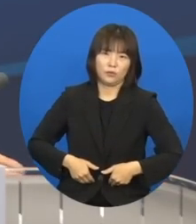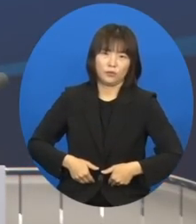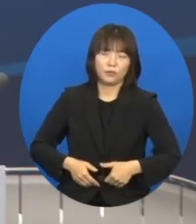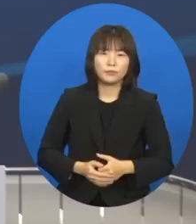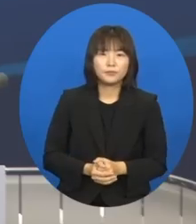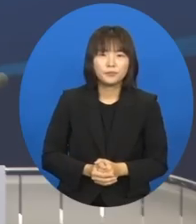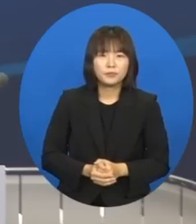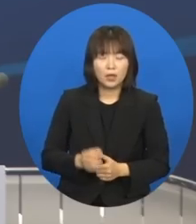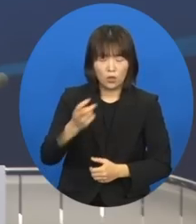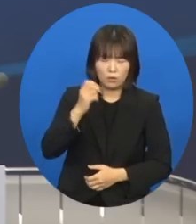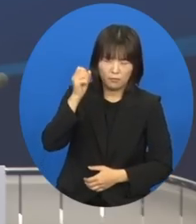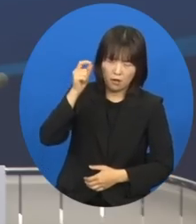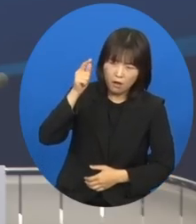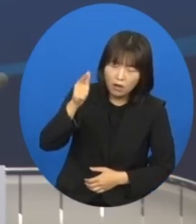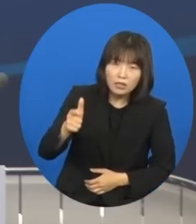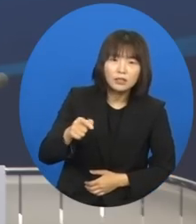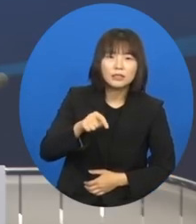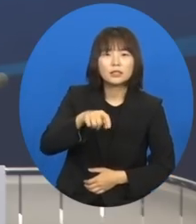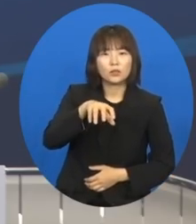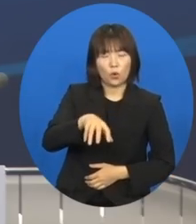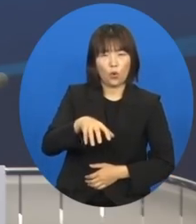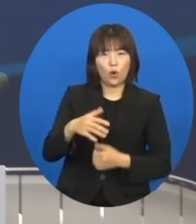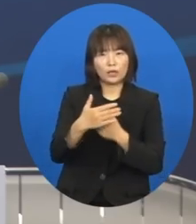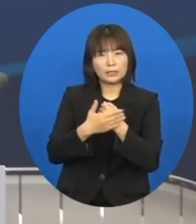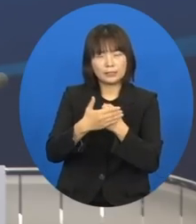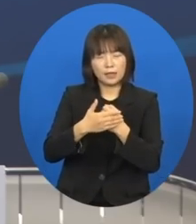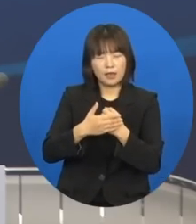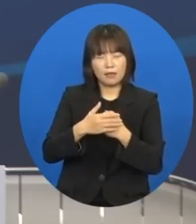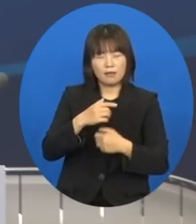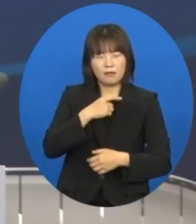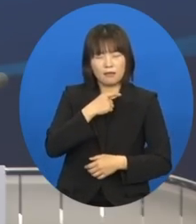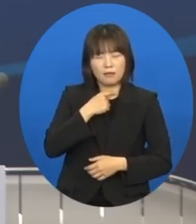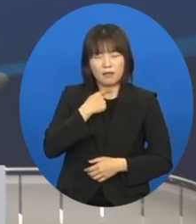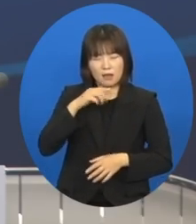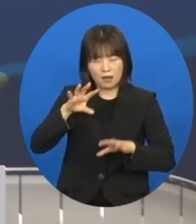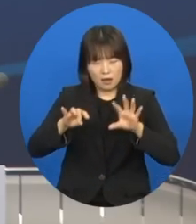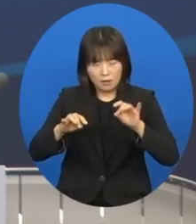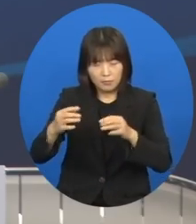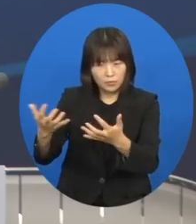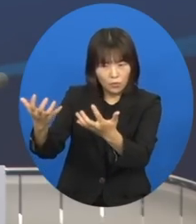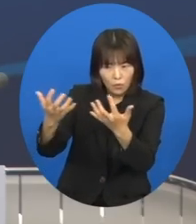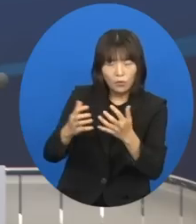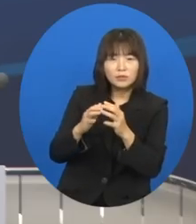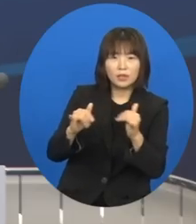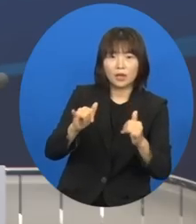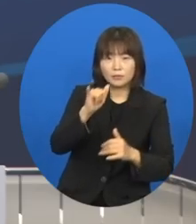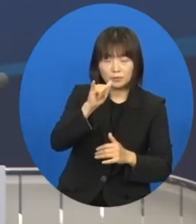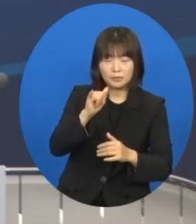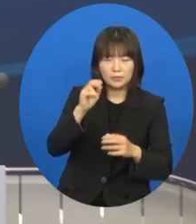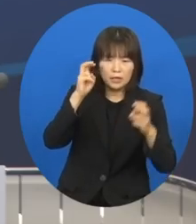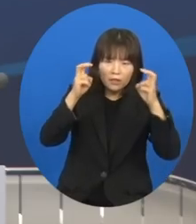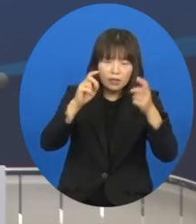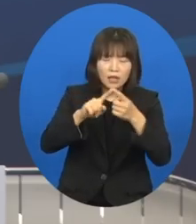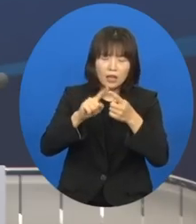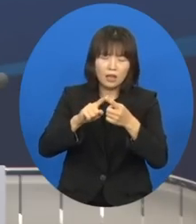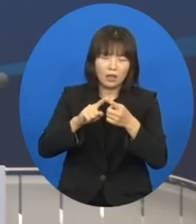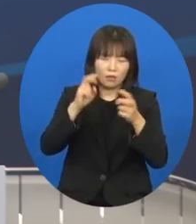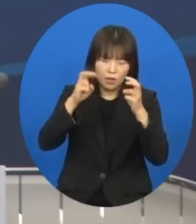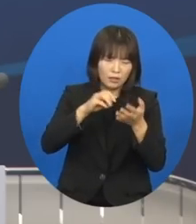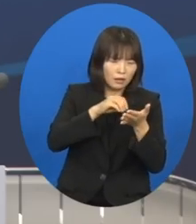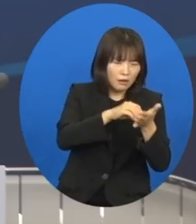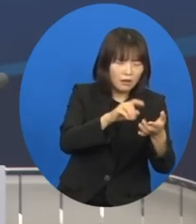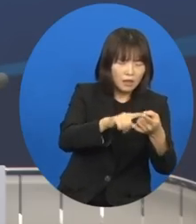저기 멀리서 지금 이곳에 은혜를 삼아오고 온 사람들이 있습니다. 직장 걱정하지 마세요. 취업 걱정하지